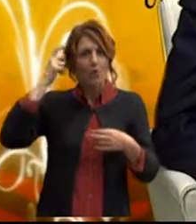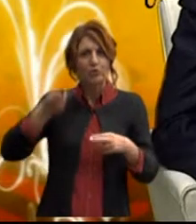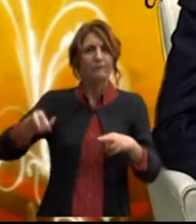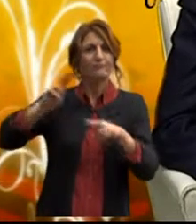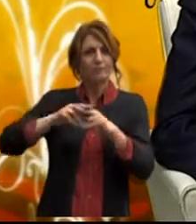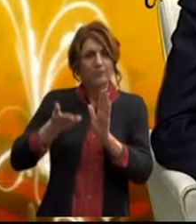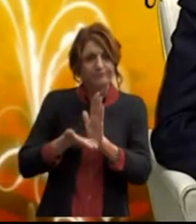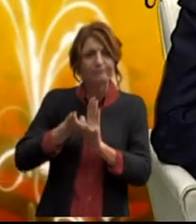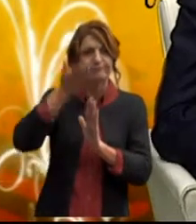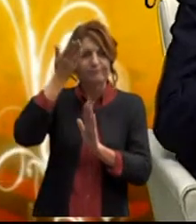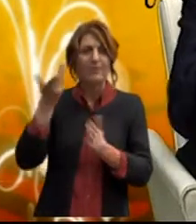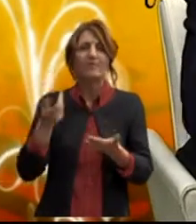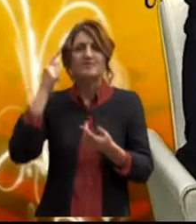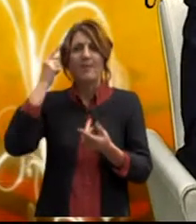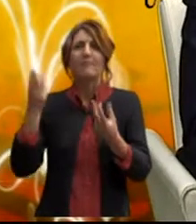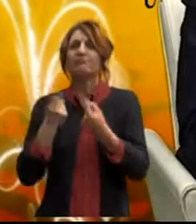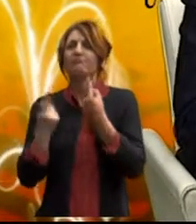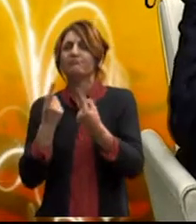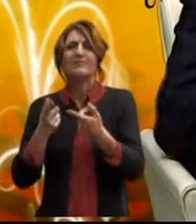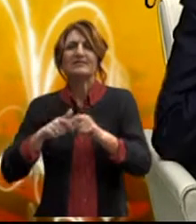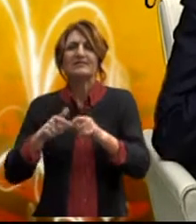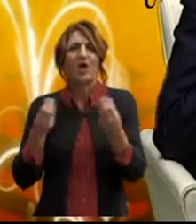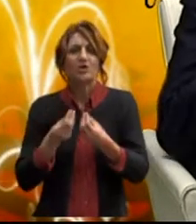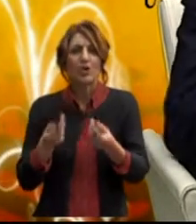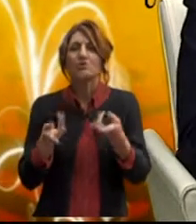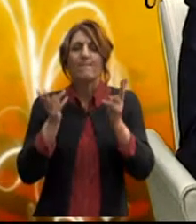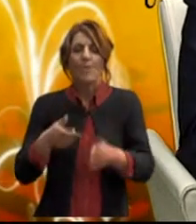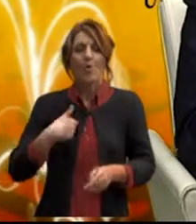zašto i kako se neke stvari događaju, i još važnije